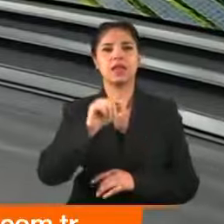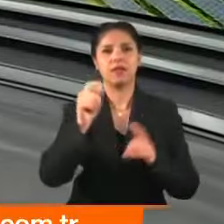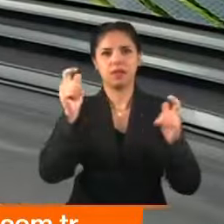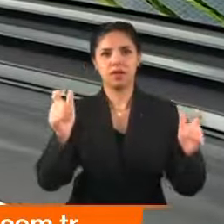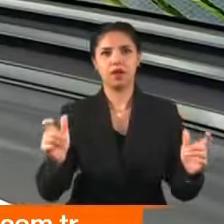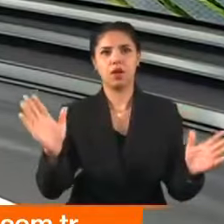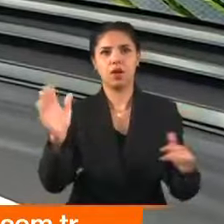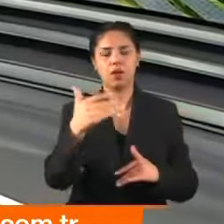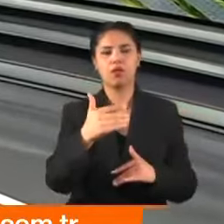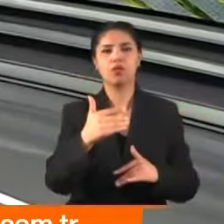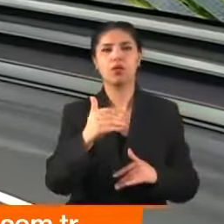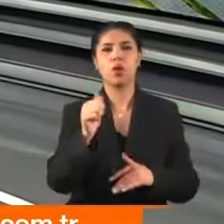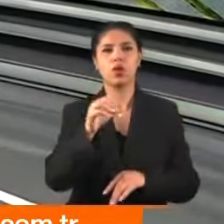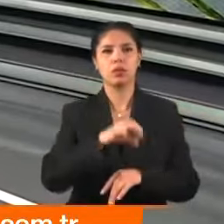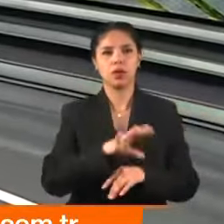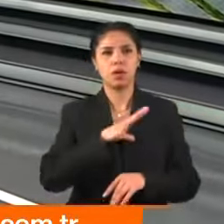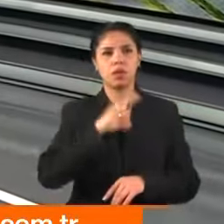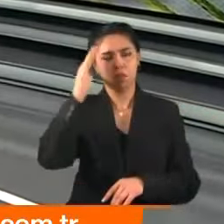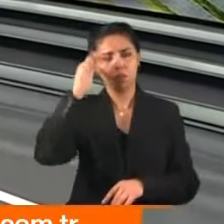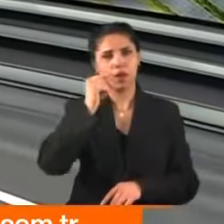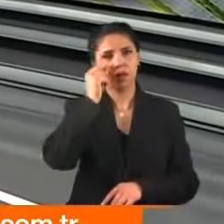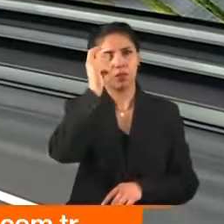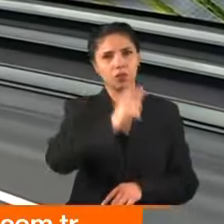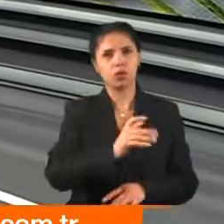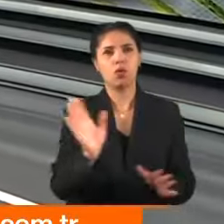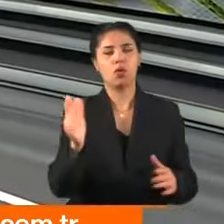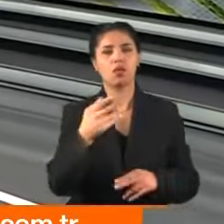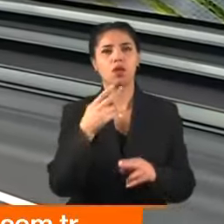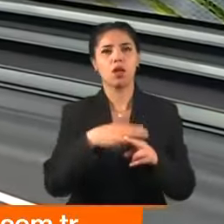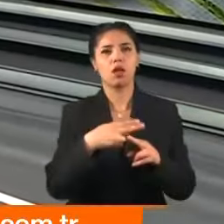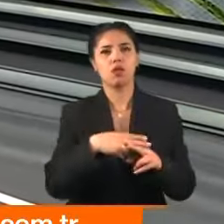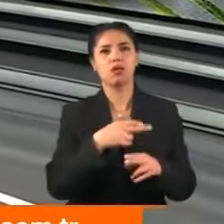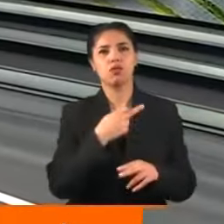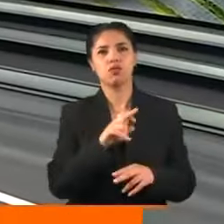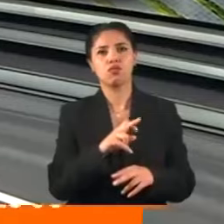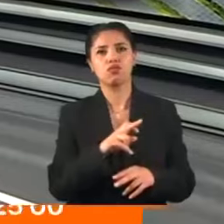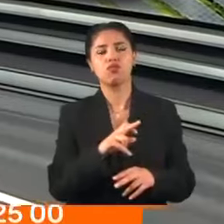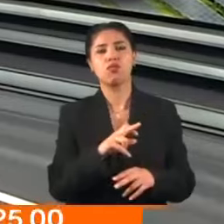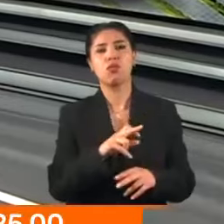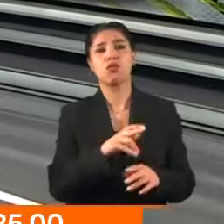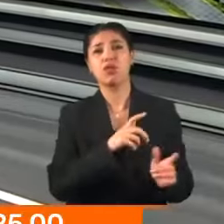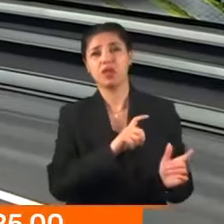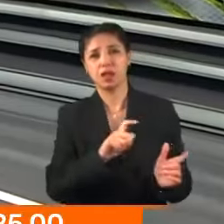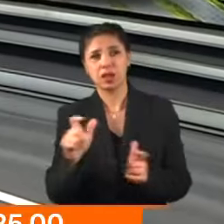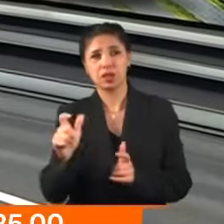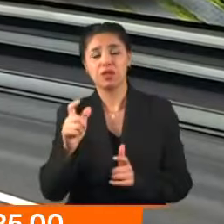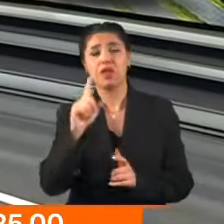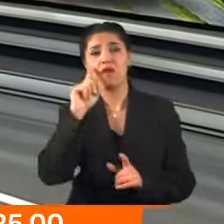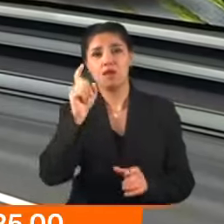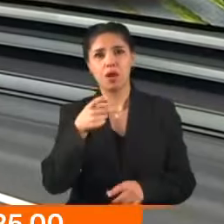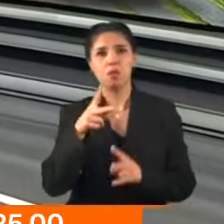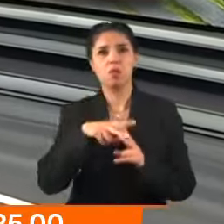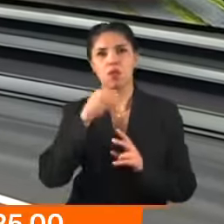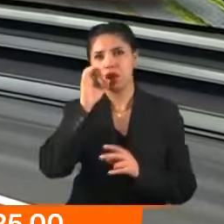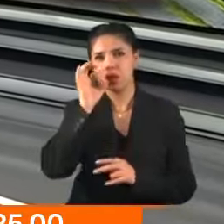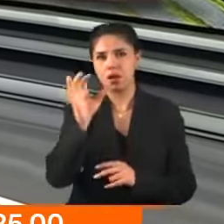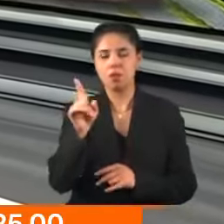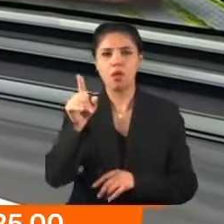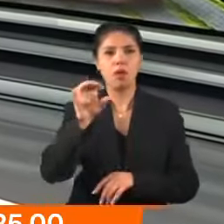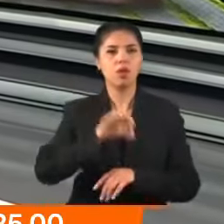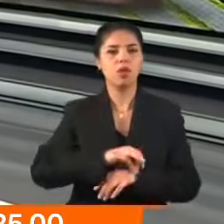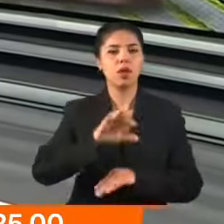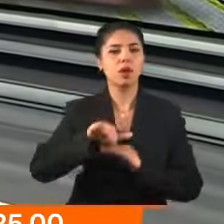hareketli dakikalar yaşandı. Mağdurlardan biri ofisin apar topar boşaltılmaya çalışıldığını fark etti. Polise haber verdi. İşte o